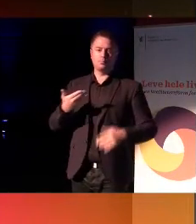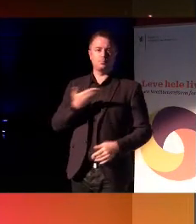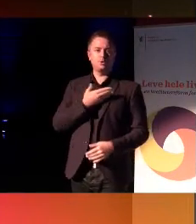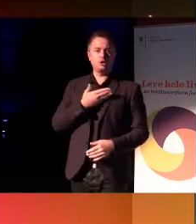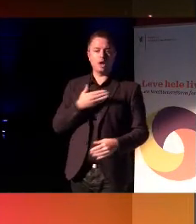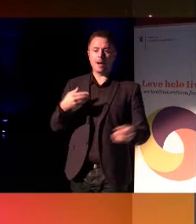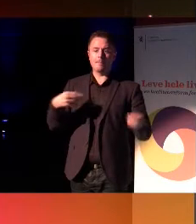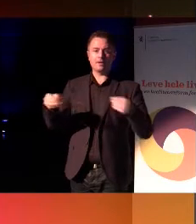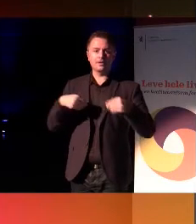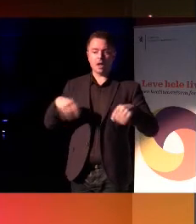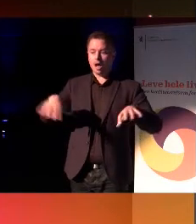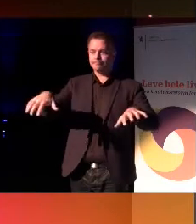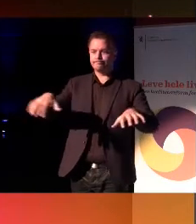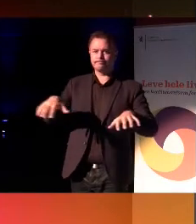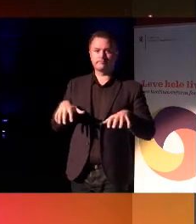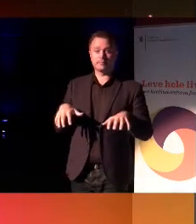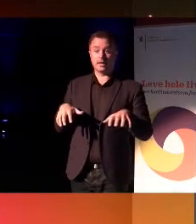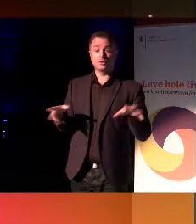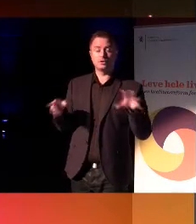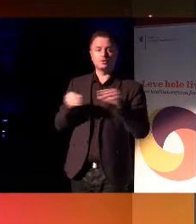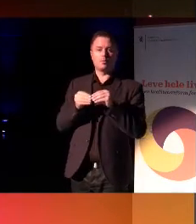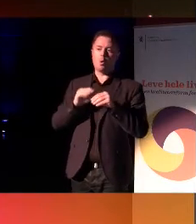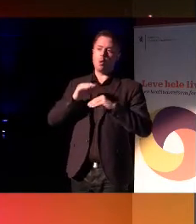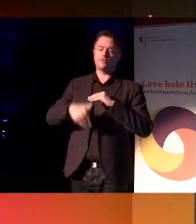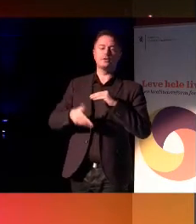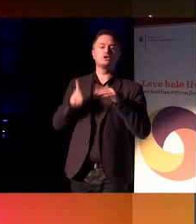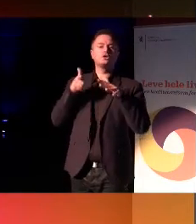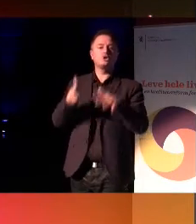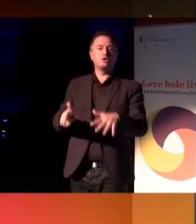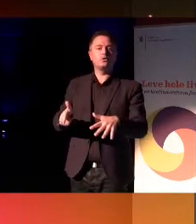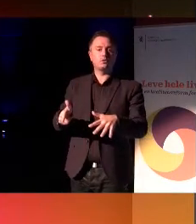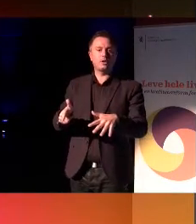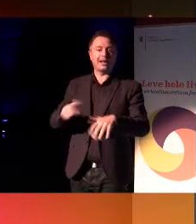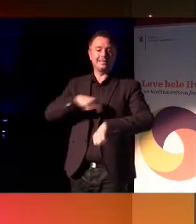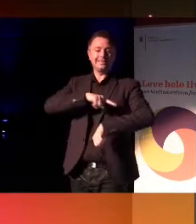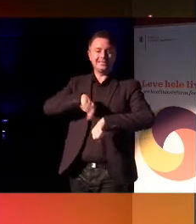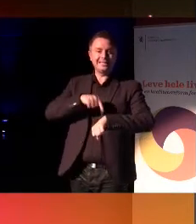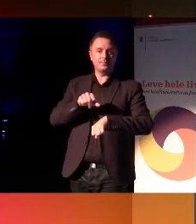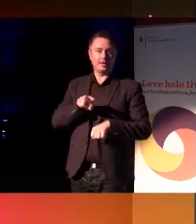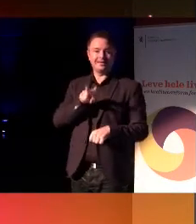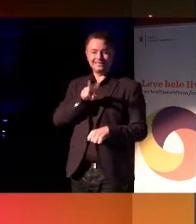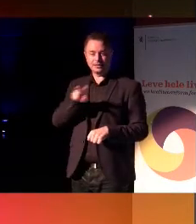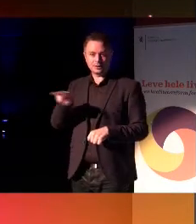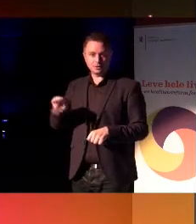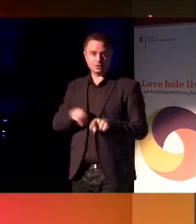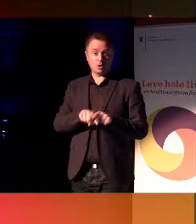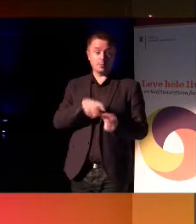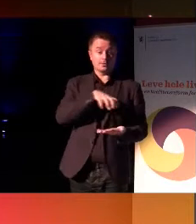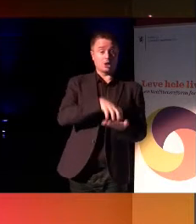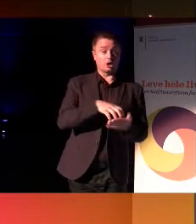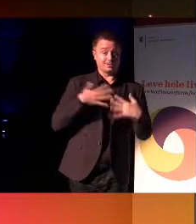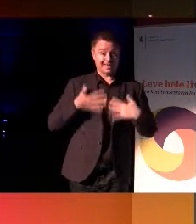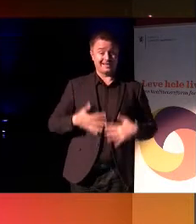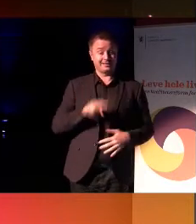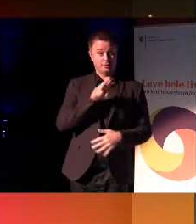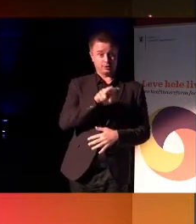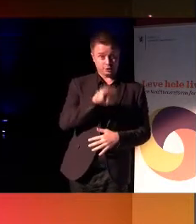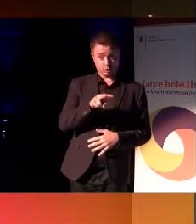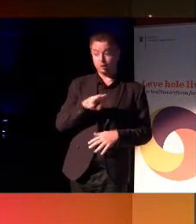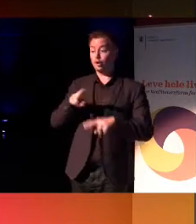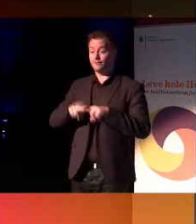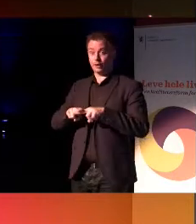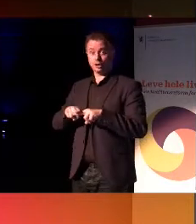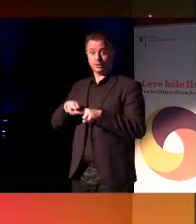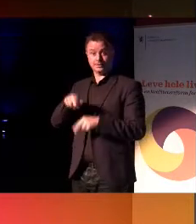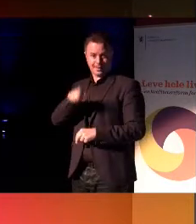fra over 700 tilsyn, som er gjort av Statens helsetilsyn og i samarbeid med fylkesmennene. Mange av dere kjenner jo den systematikken, så det er